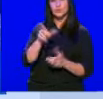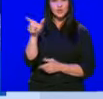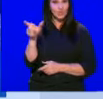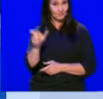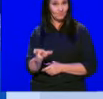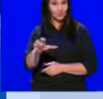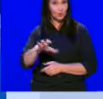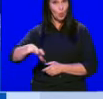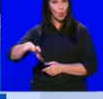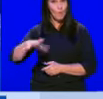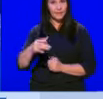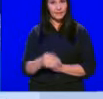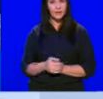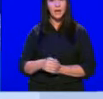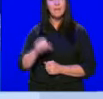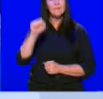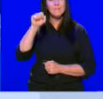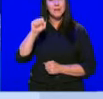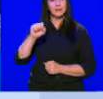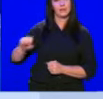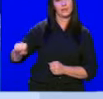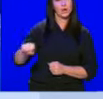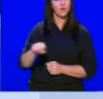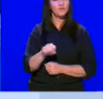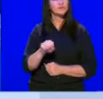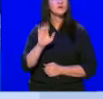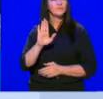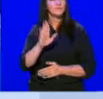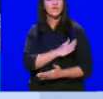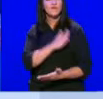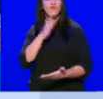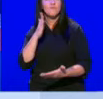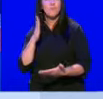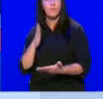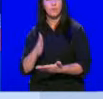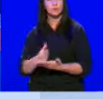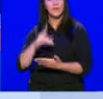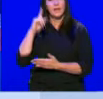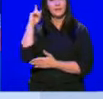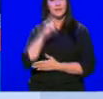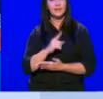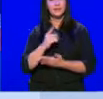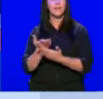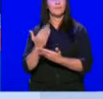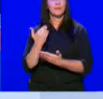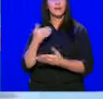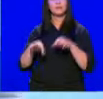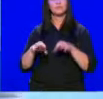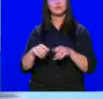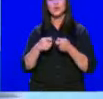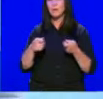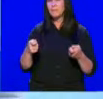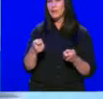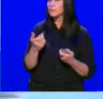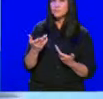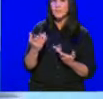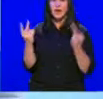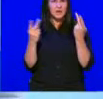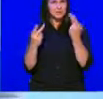субекти и партийните ръководства. Вие в последните дни на предизборната кампания да разбрахте